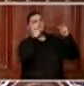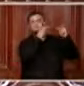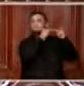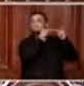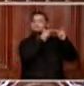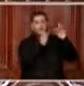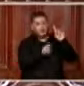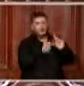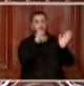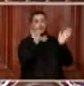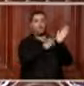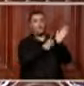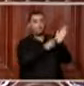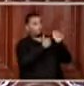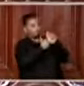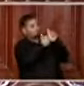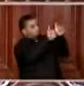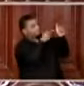والضيقة،